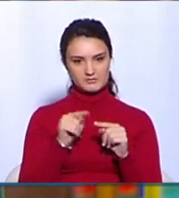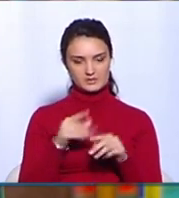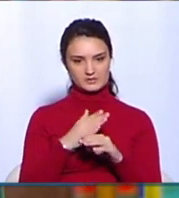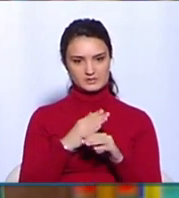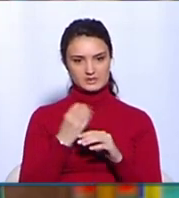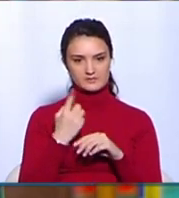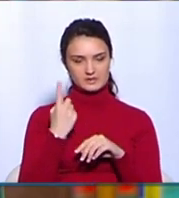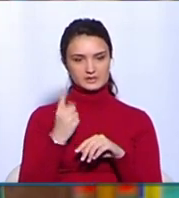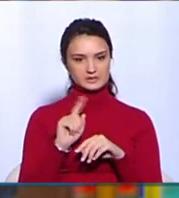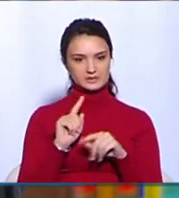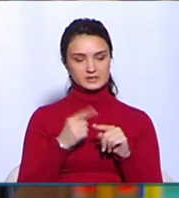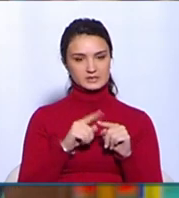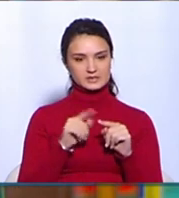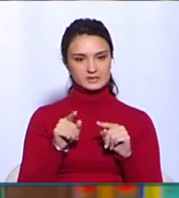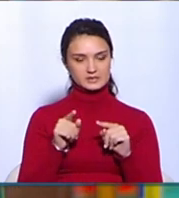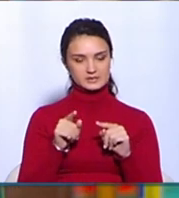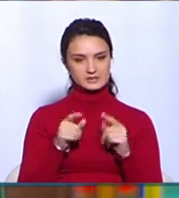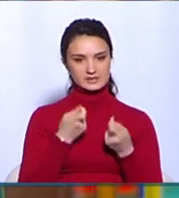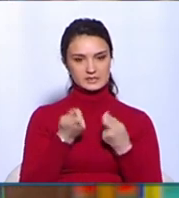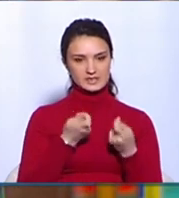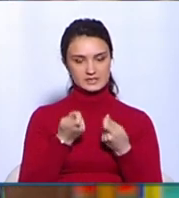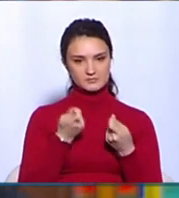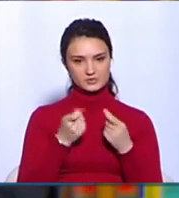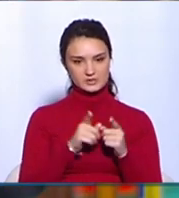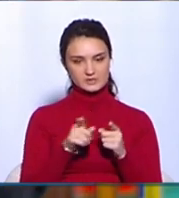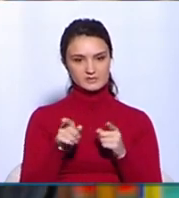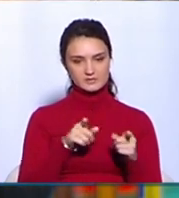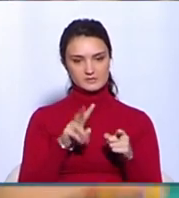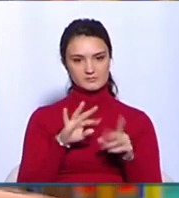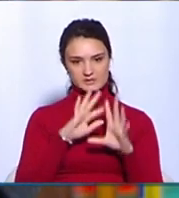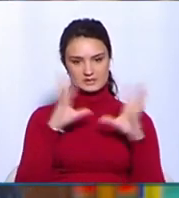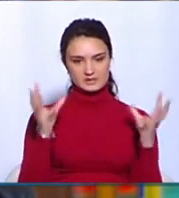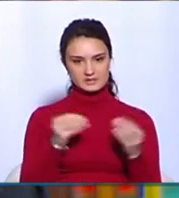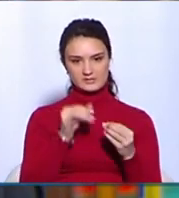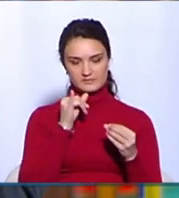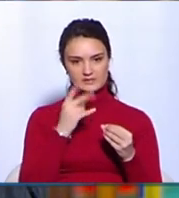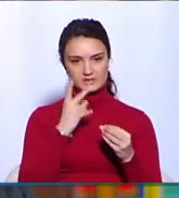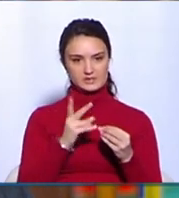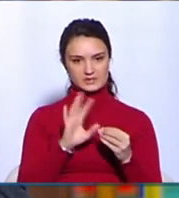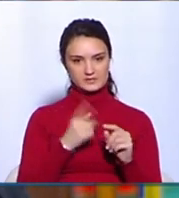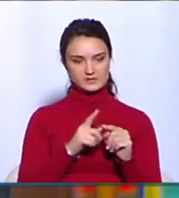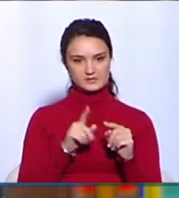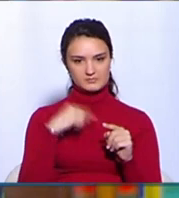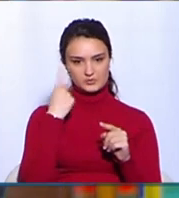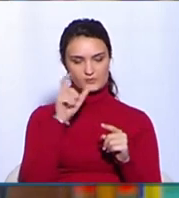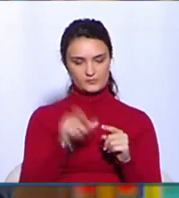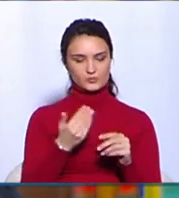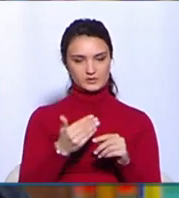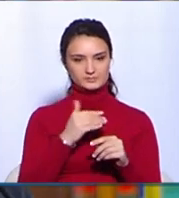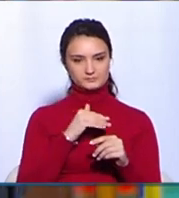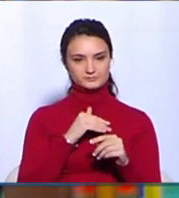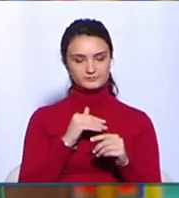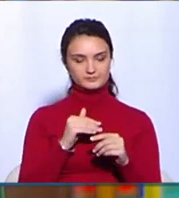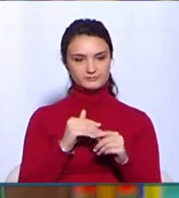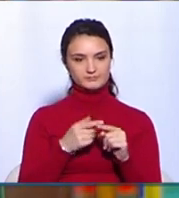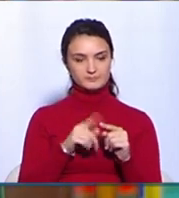აქვს ერთი გვერდითი მოვლენა. ის დეტალებში წავა და მთლიან სურათს ვერ დაინახავს, ესა პიროვნული აშლობა.